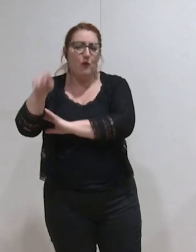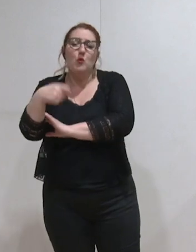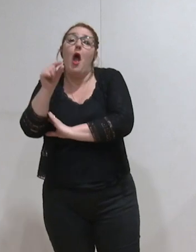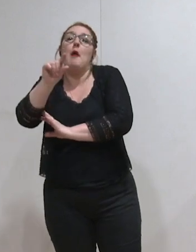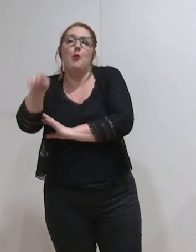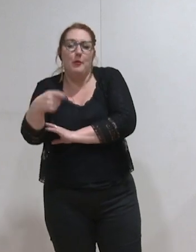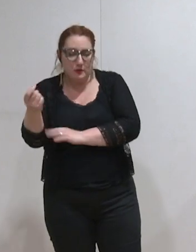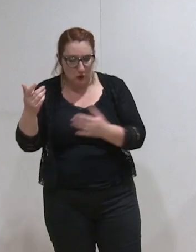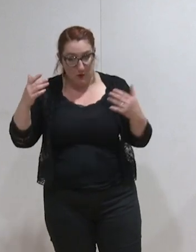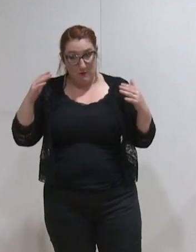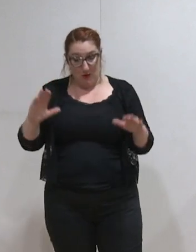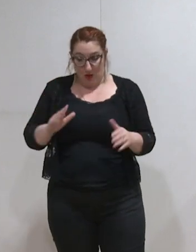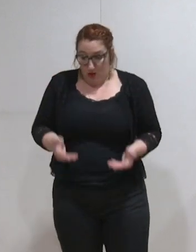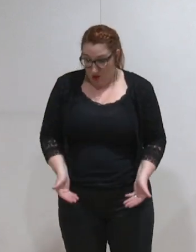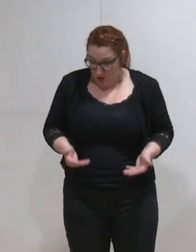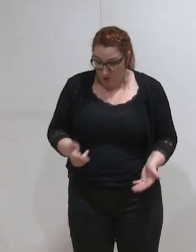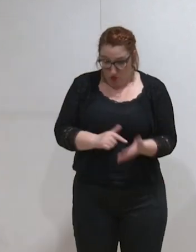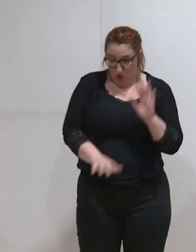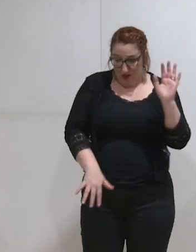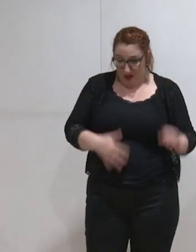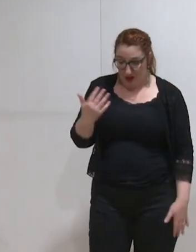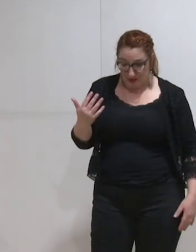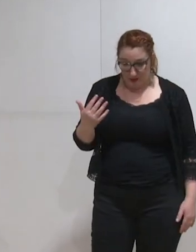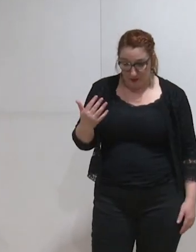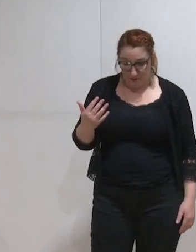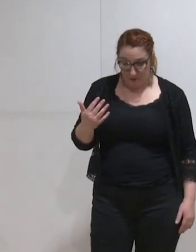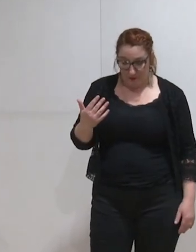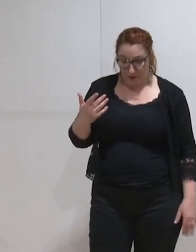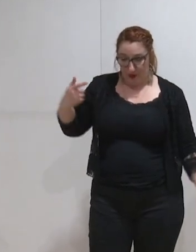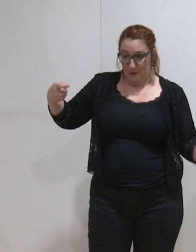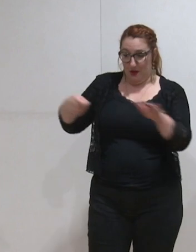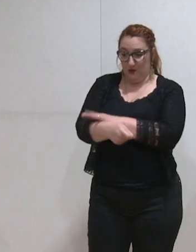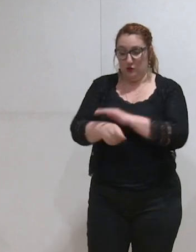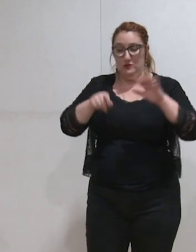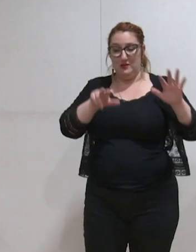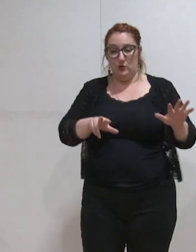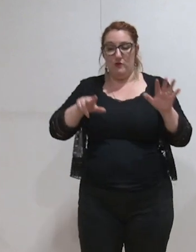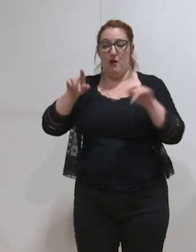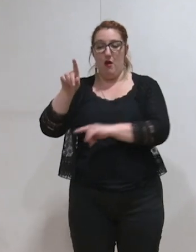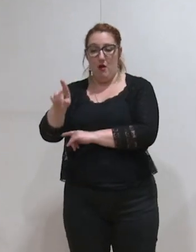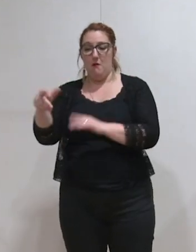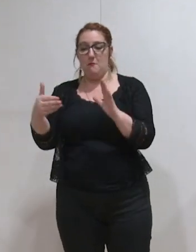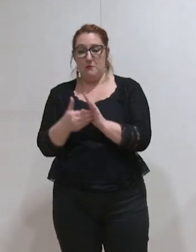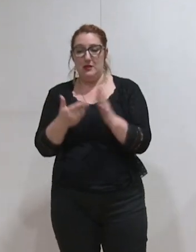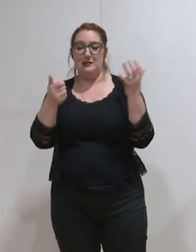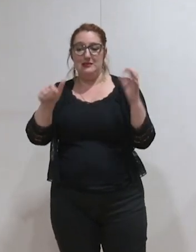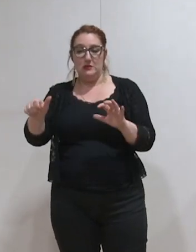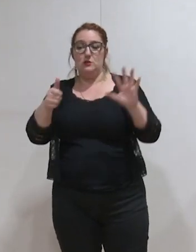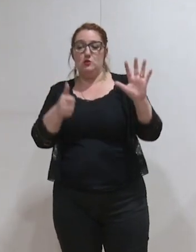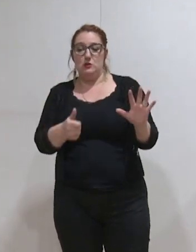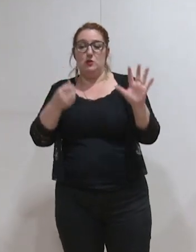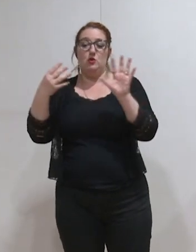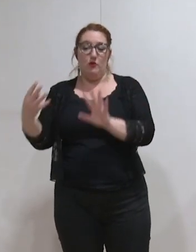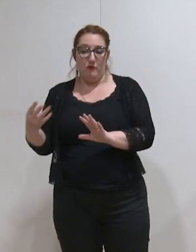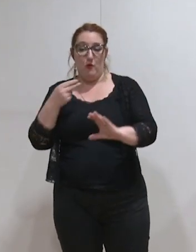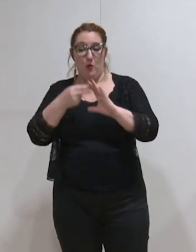hein mais que à ce jour pour 2015 ils ont perçu 81000 669 € c'est-à-dire donc